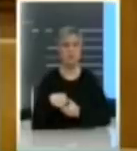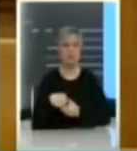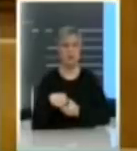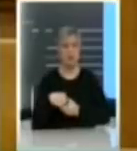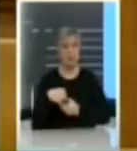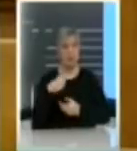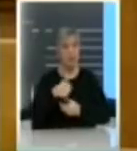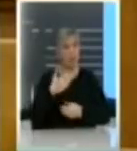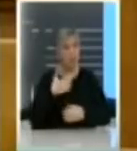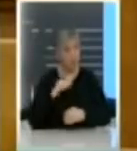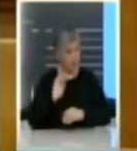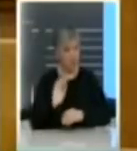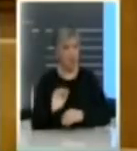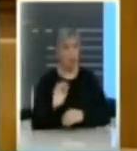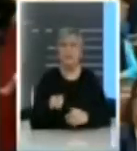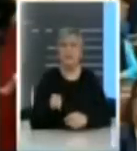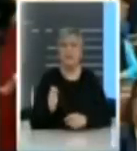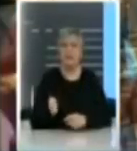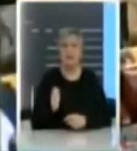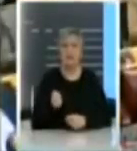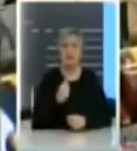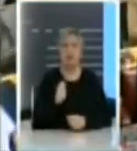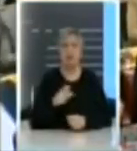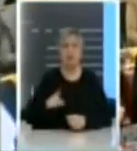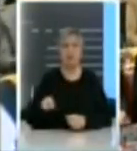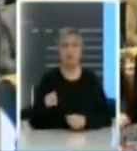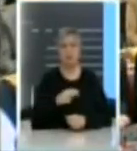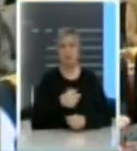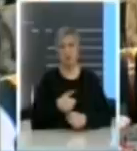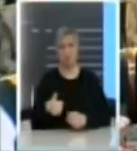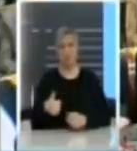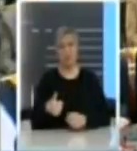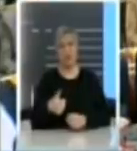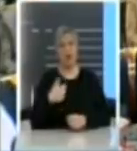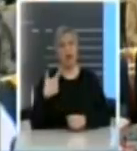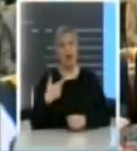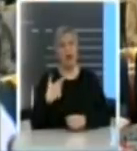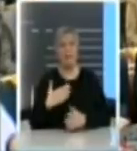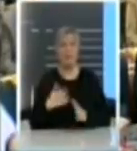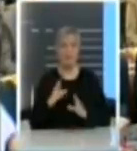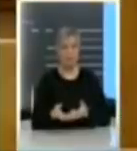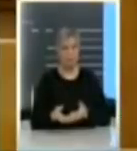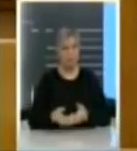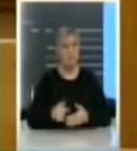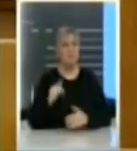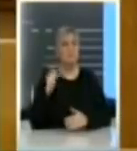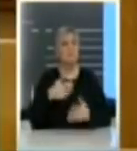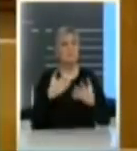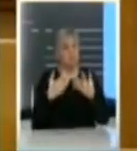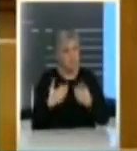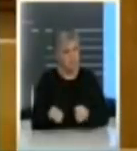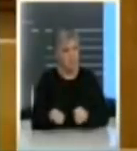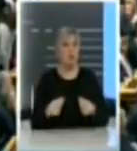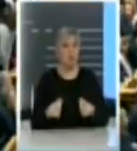Με φωνές, ηρωνίες και βαριές κατηγορίες ψηφίζεται απόψε στην Ολομέλεια της Βουλής το πολυνομοσχέδιο Φωτιά για την Κοινωνία από την κατοχή κυβέρνηση